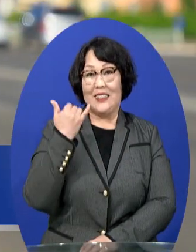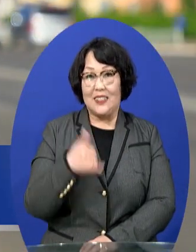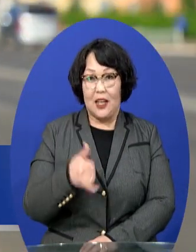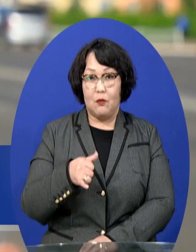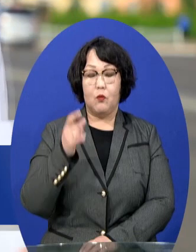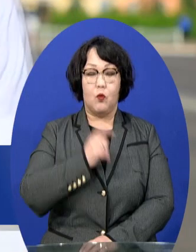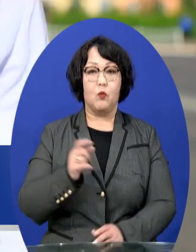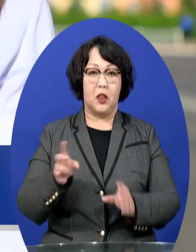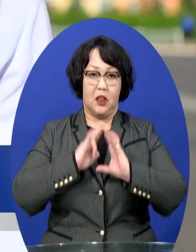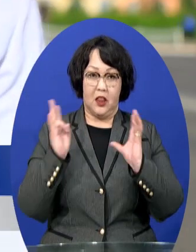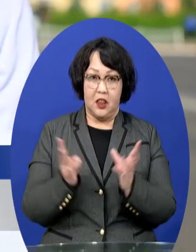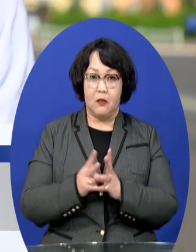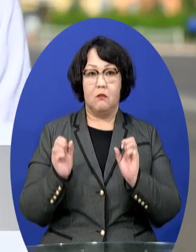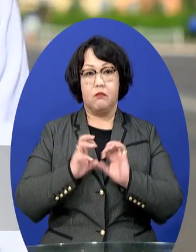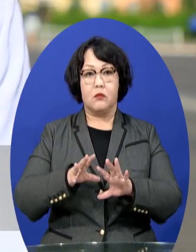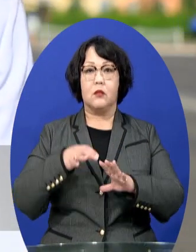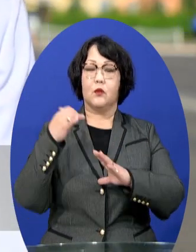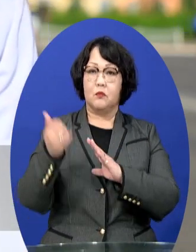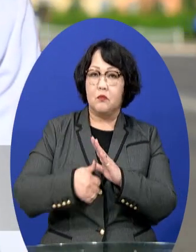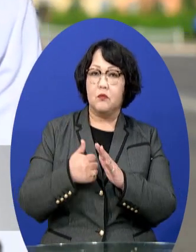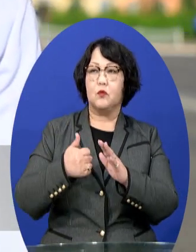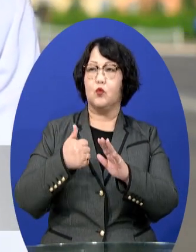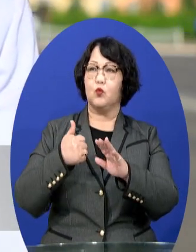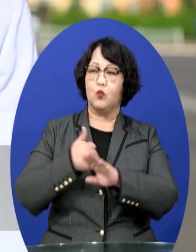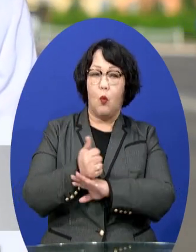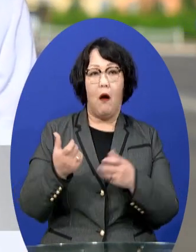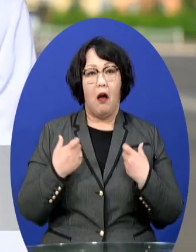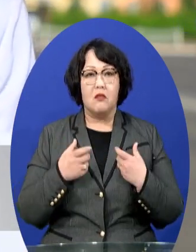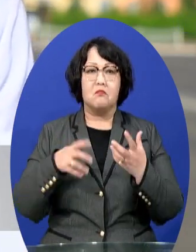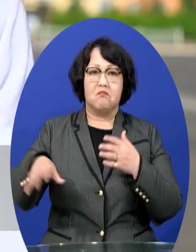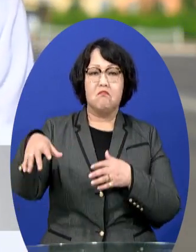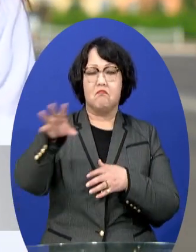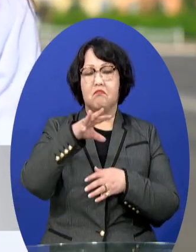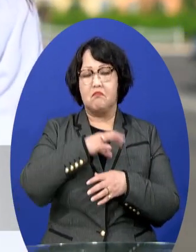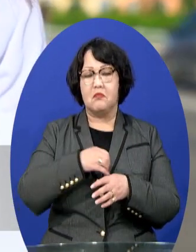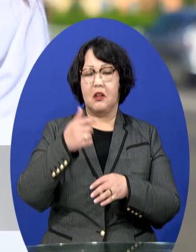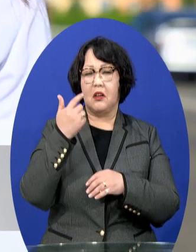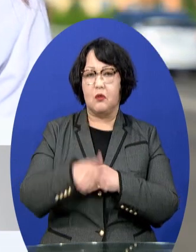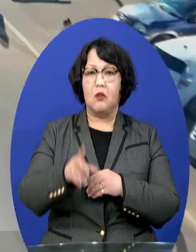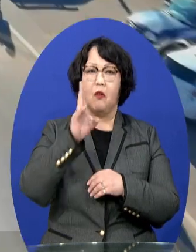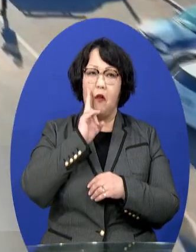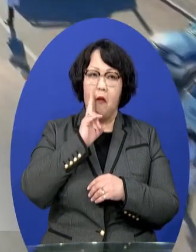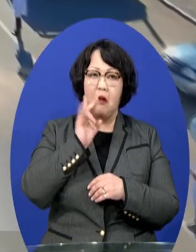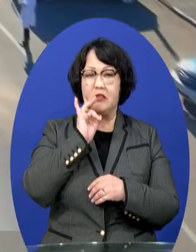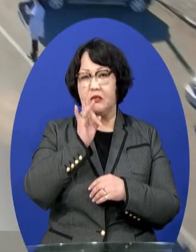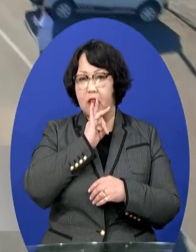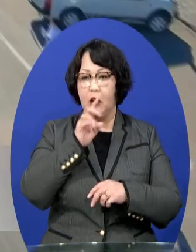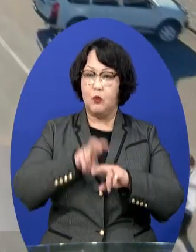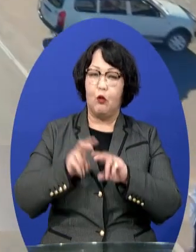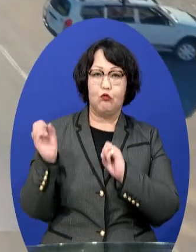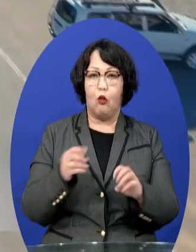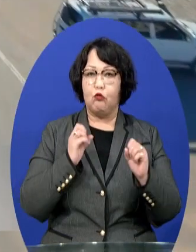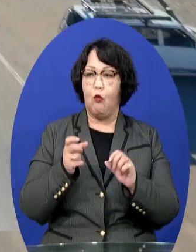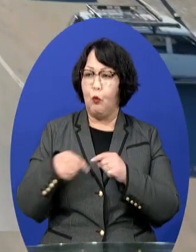яг нийлж ийн одоо цугаалганд явж ийн гэдэг ингээд хоолунд одоо гараад бөөм бөөнөрөө идэж ууж ийн гэхээр энэ халдвар хамгаалтын дэглэмг ерөөс